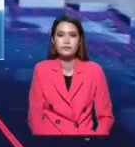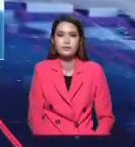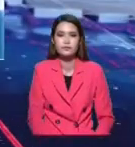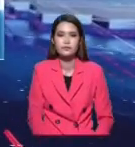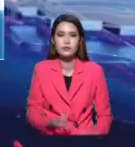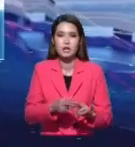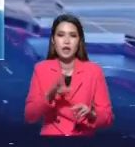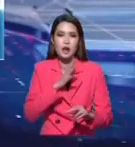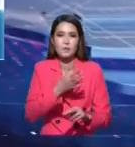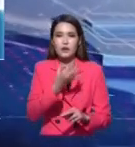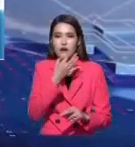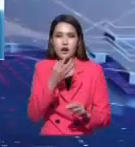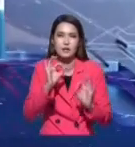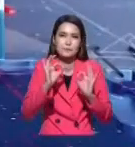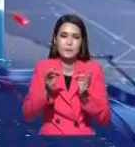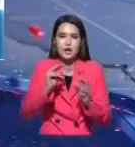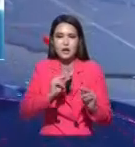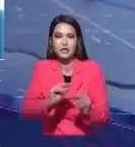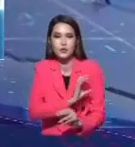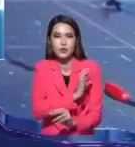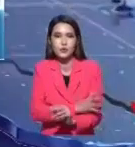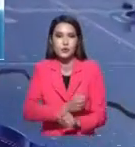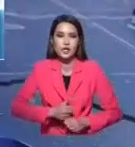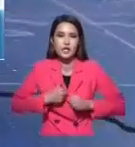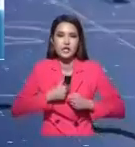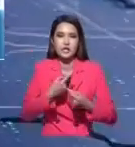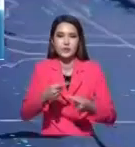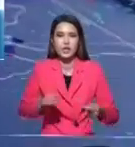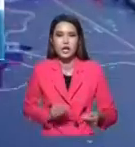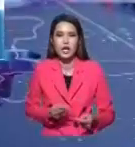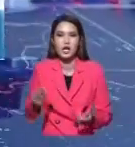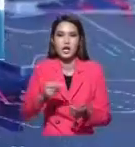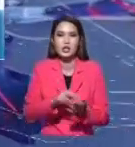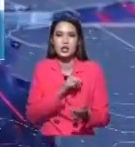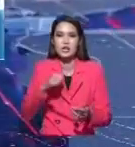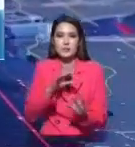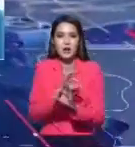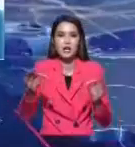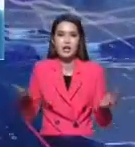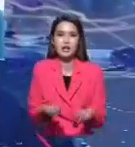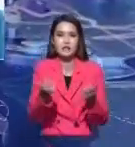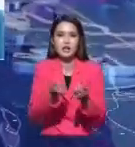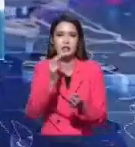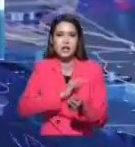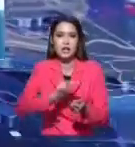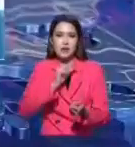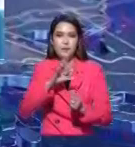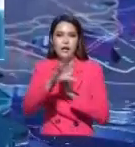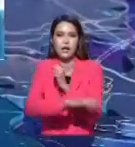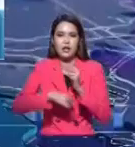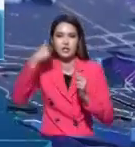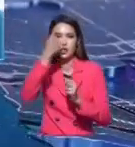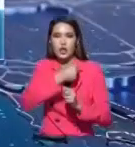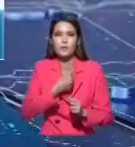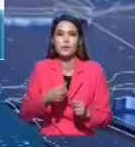Это были хорошо скоординированные усилия нескольких агентств, ставшие одной из самых значительных спасательных операций за последние годы. Неустанные